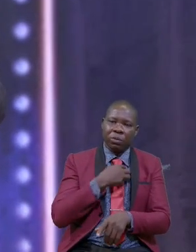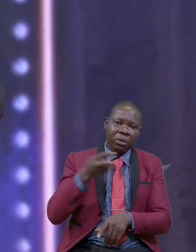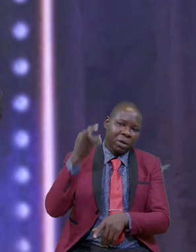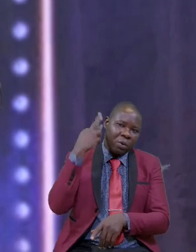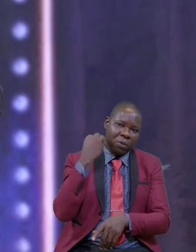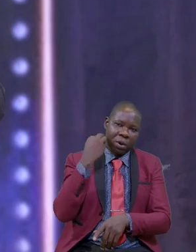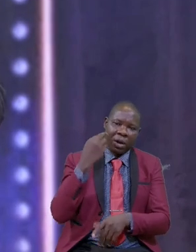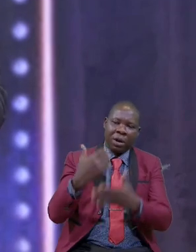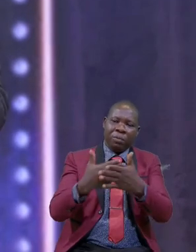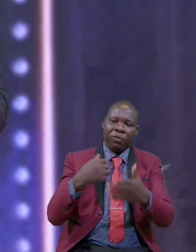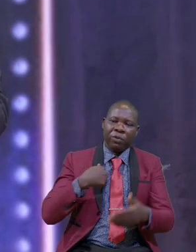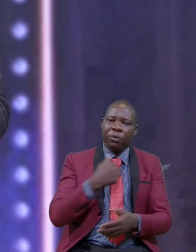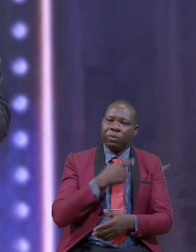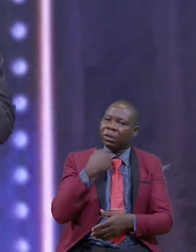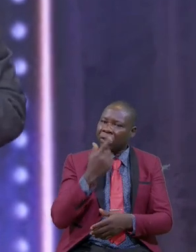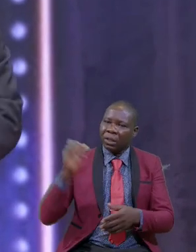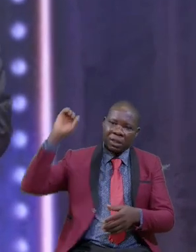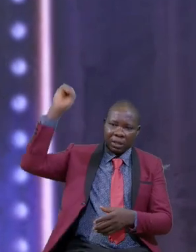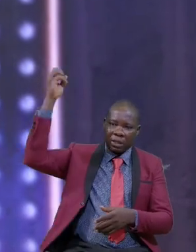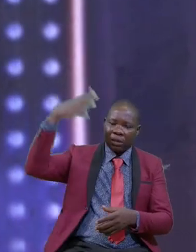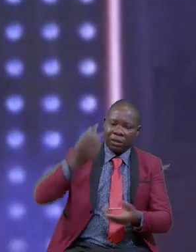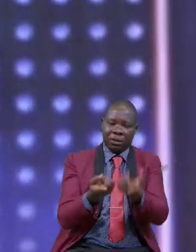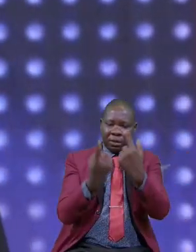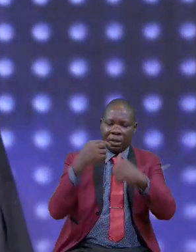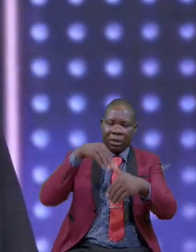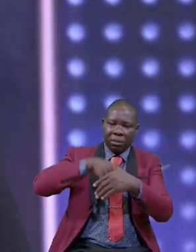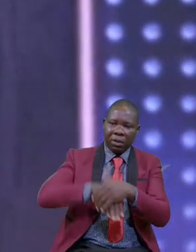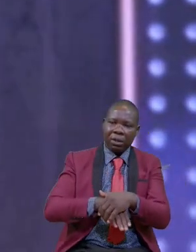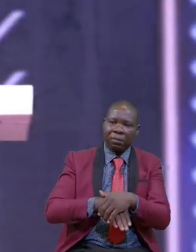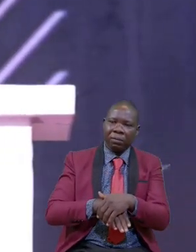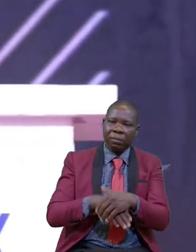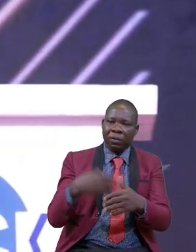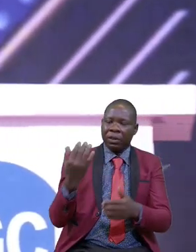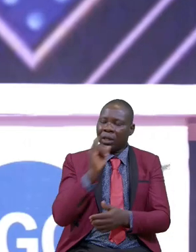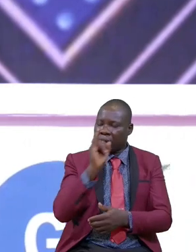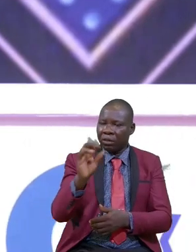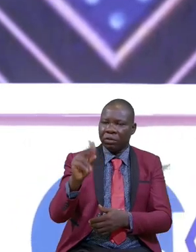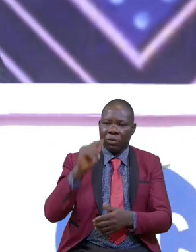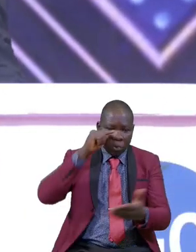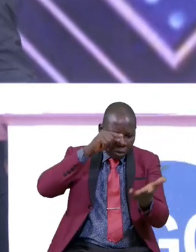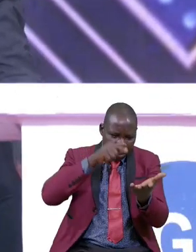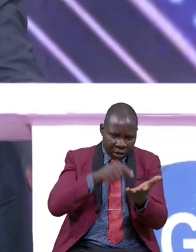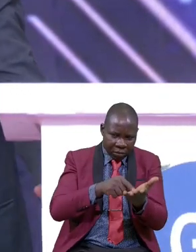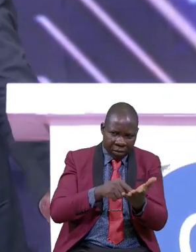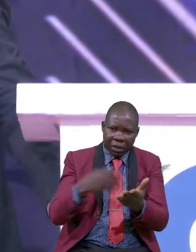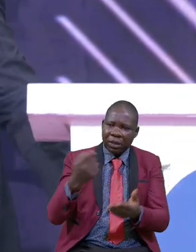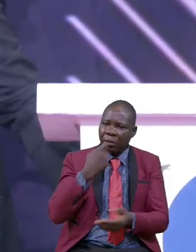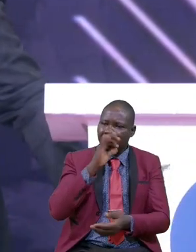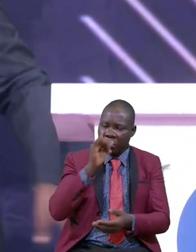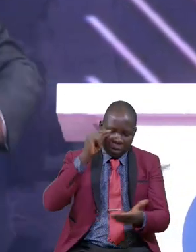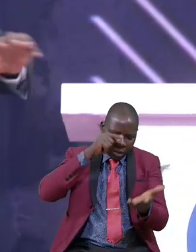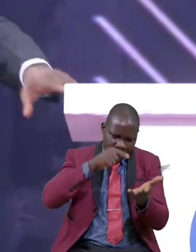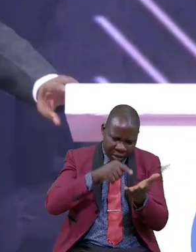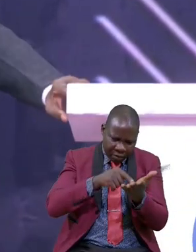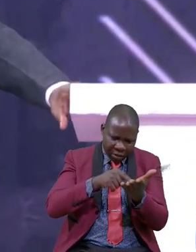said, avant de dire que la grâce est venue, there is no evidence, il n'y a pas d'évidence. Il n'y aura pas d'évidence que tu as reçu quelque chose